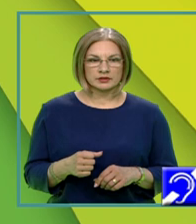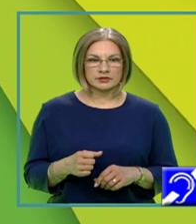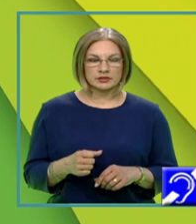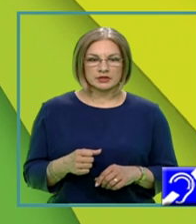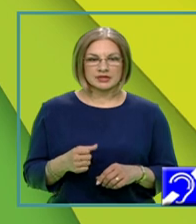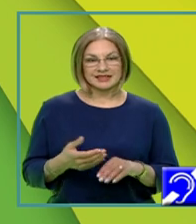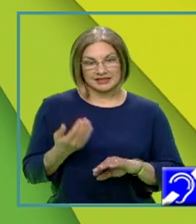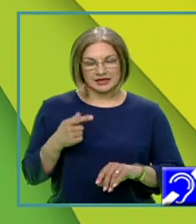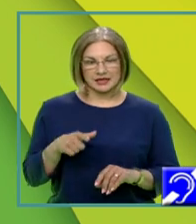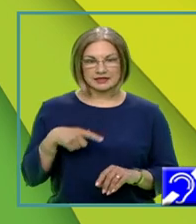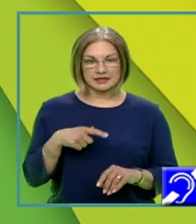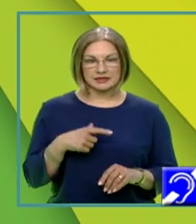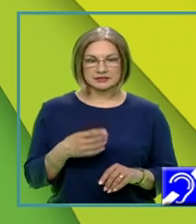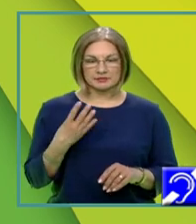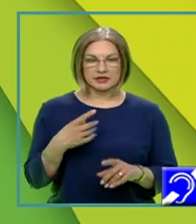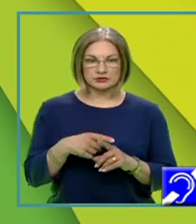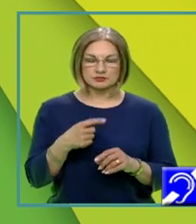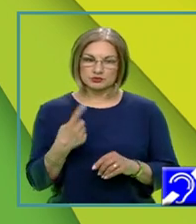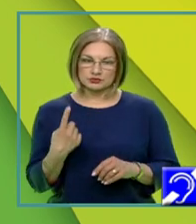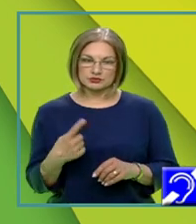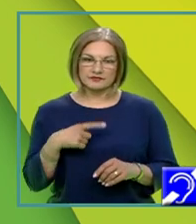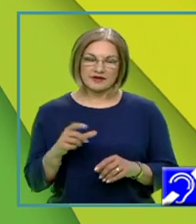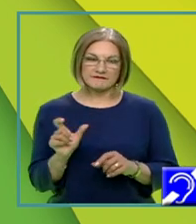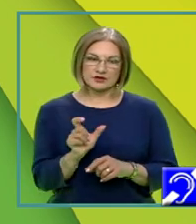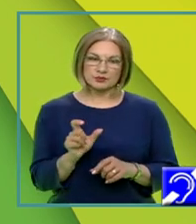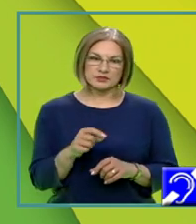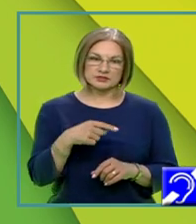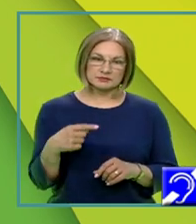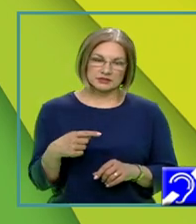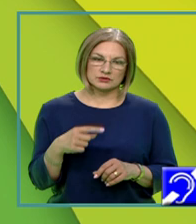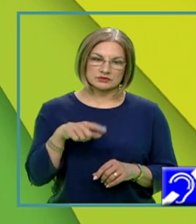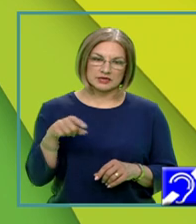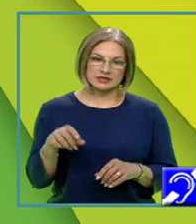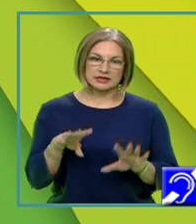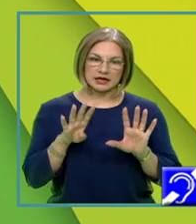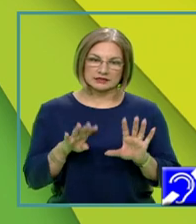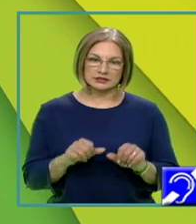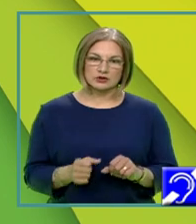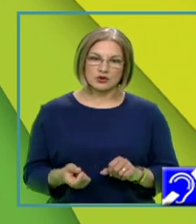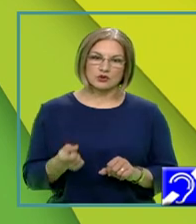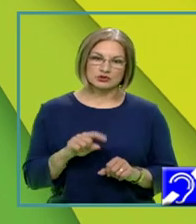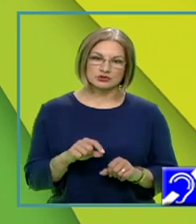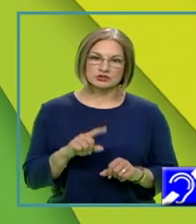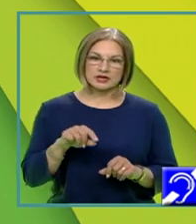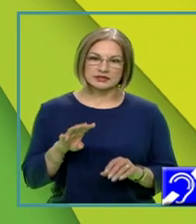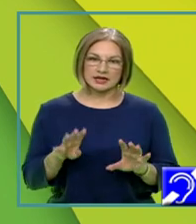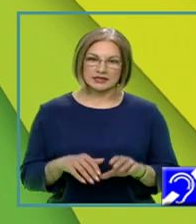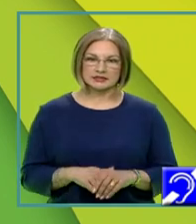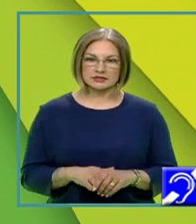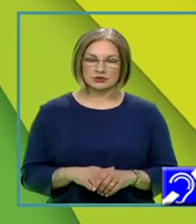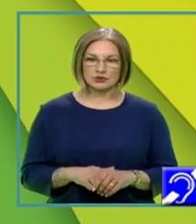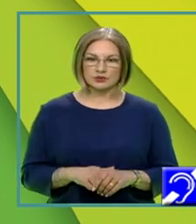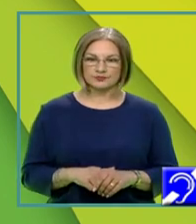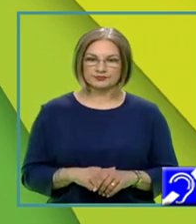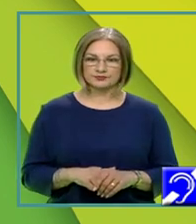cante doar 4 x plus 1 va fi cuprins între minus radical din 9 și radical din nou rodman